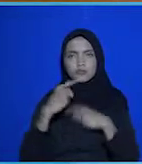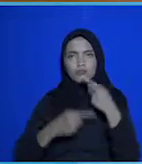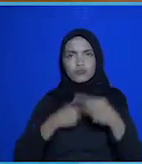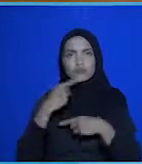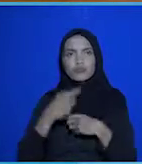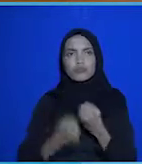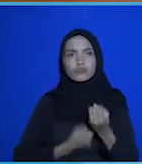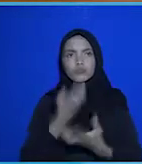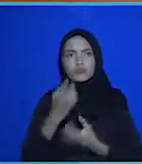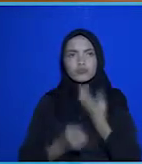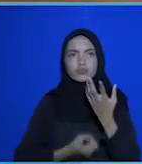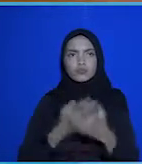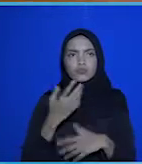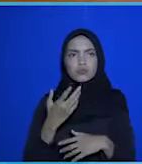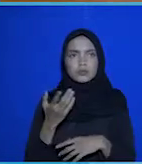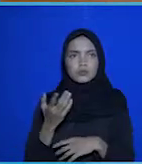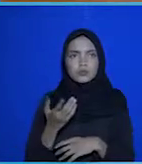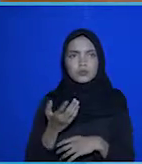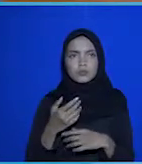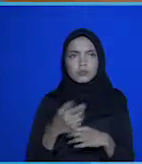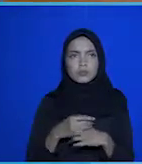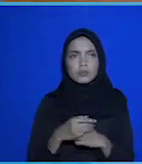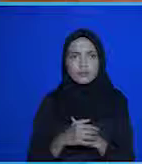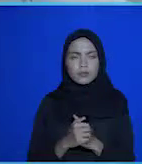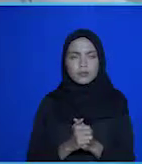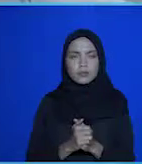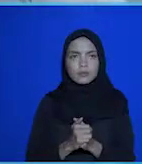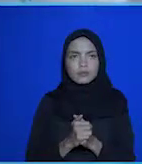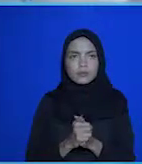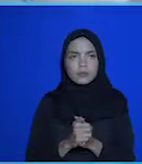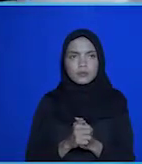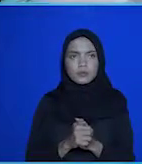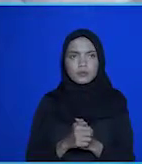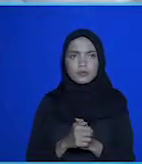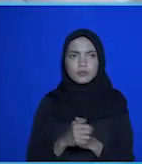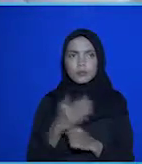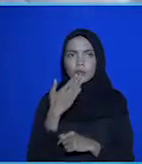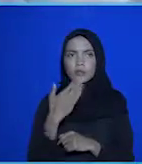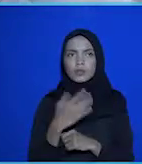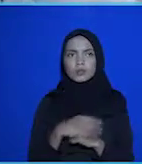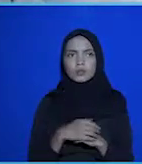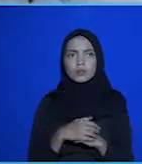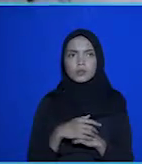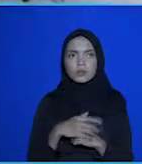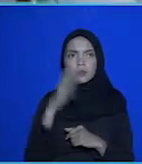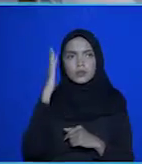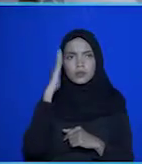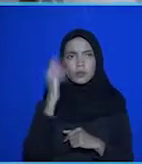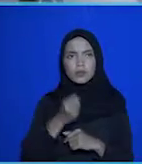yang dilakukan oleh Kementerian BUMN. Kami persilakan. Baik, terima kasih moderator.